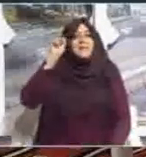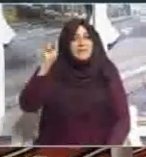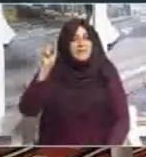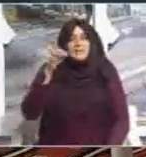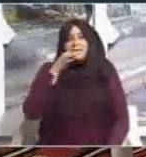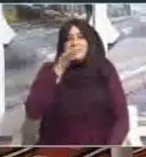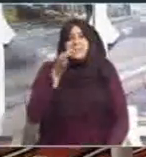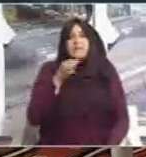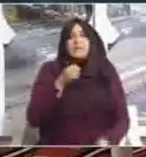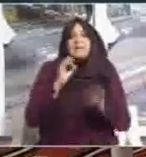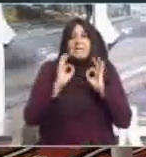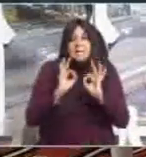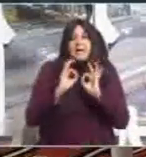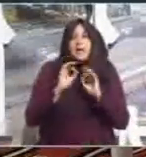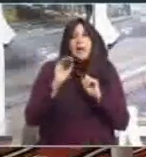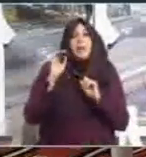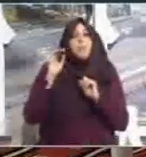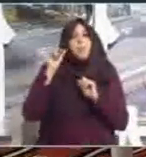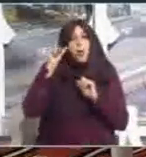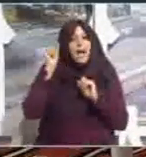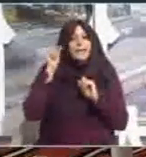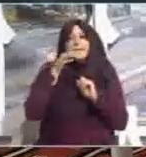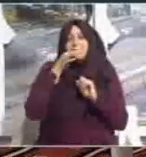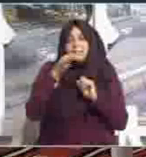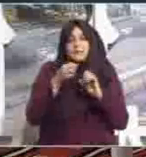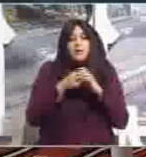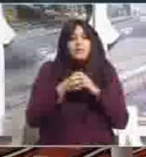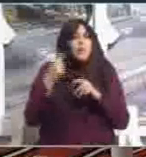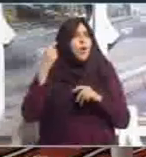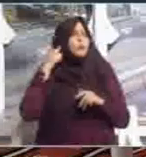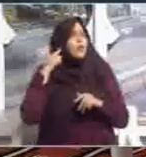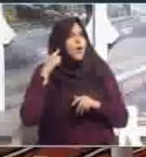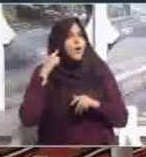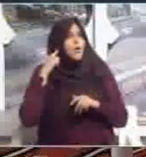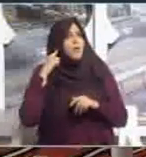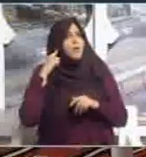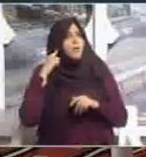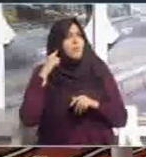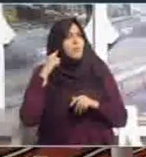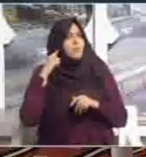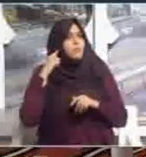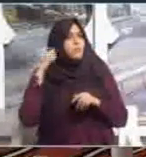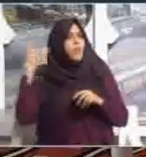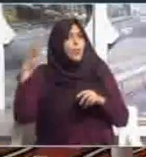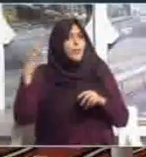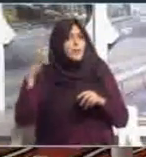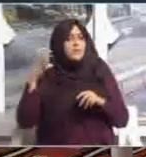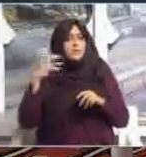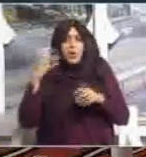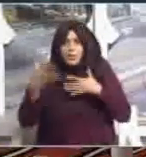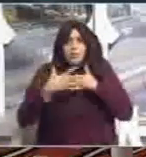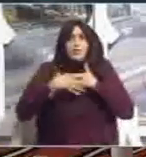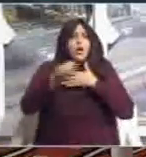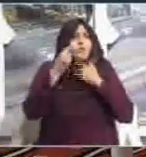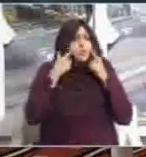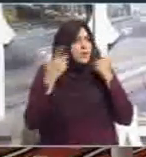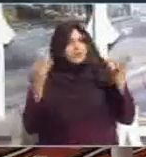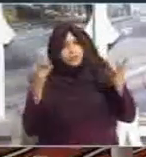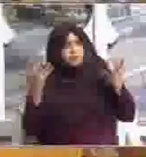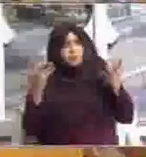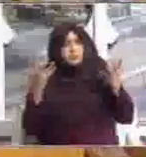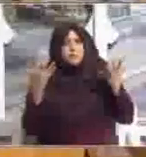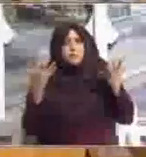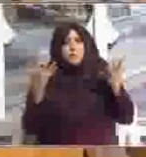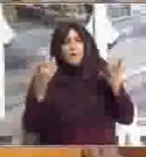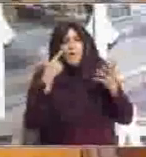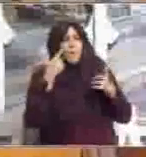يوم الأيام صوت، وحد سمعوا صوت ما عرفوش وشن هو. بالضبط في المدينة. فلما خرجوا، لما خرجوا يشوفوا في المدينة